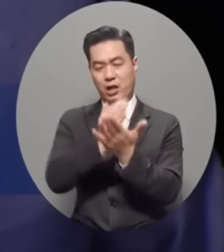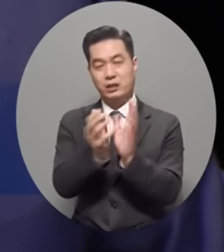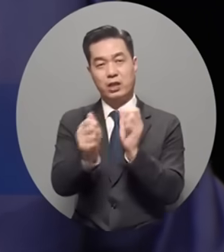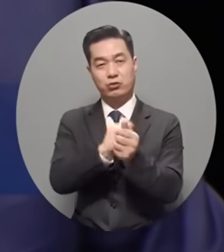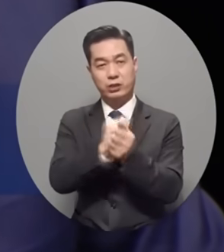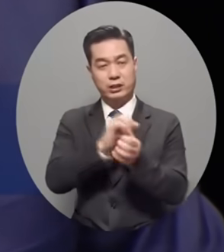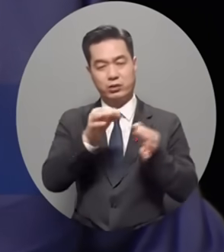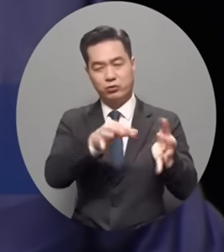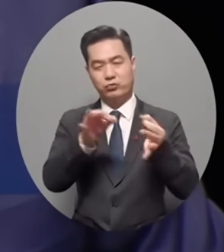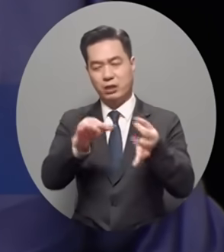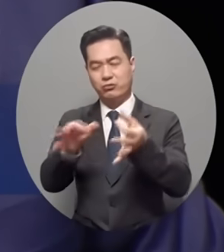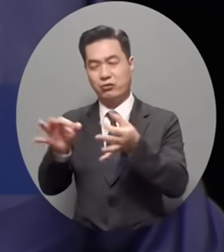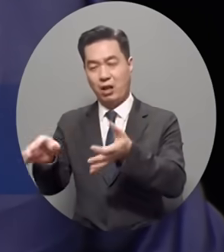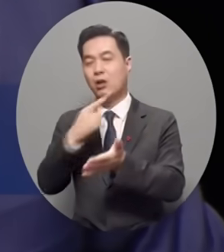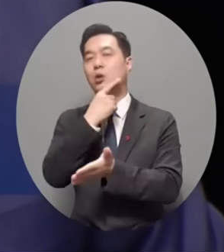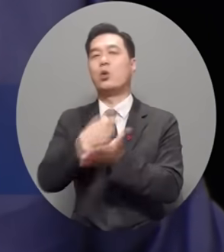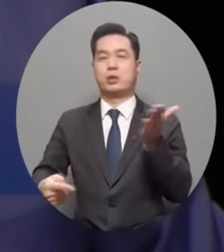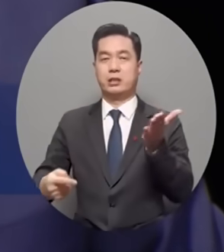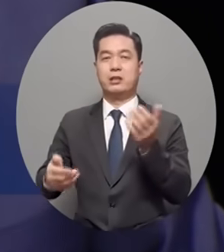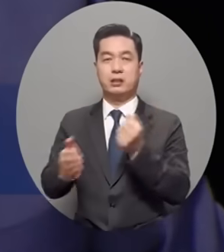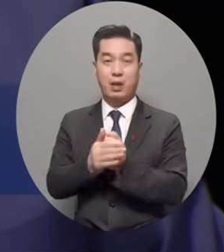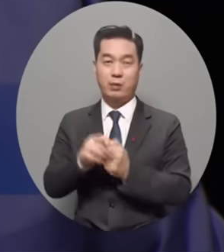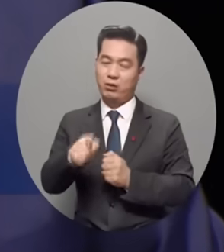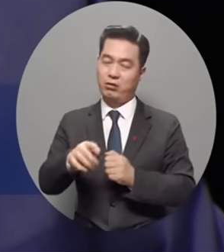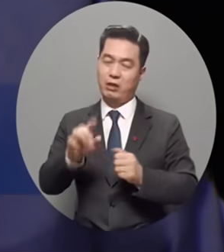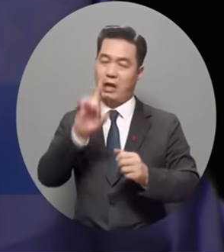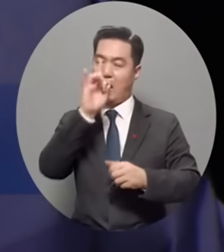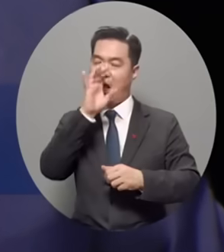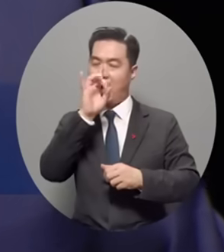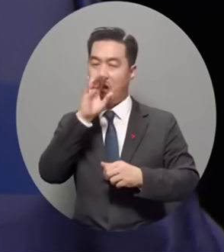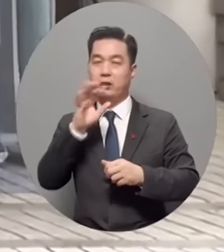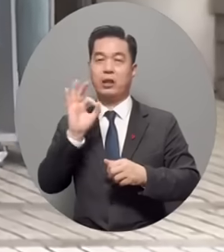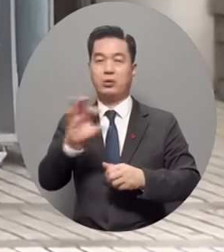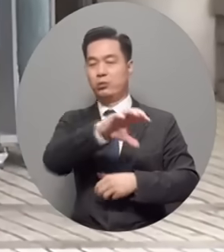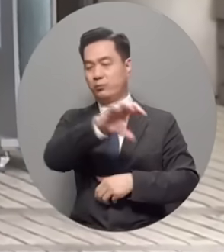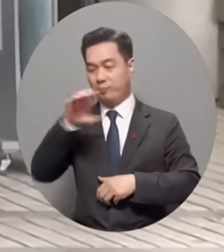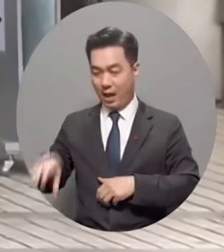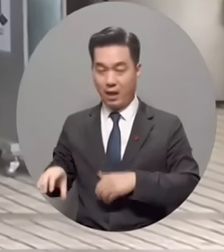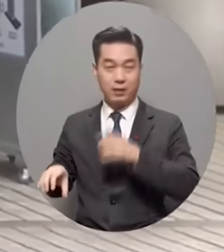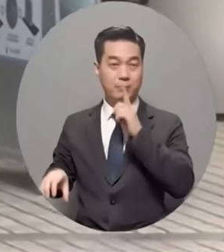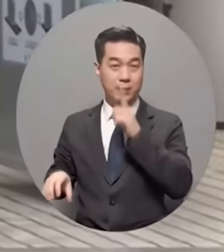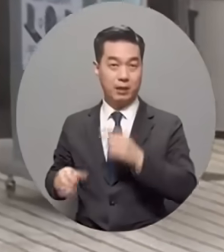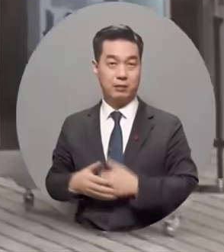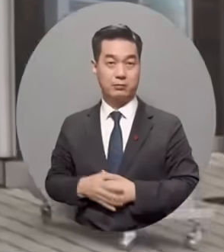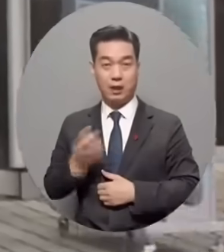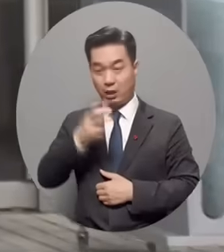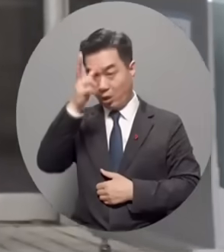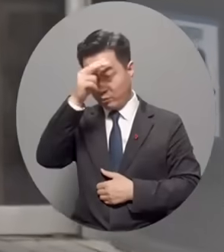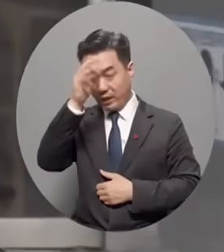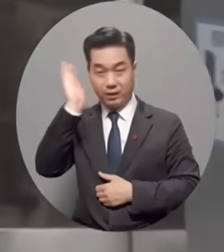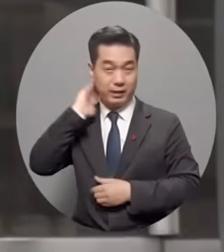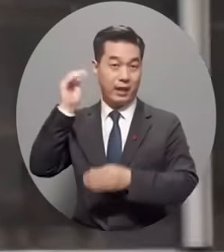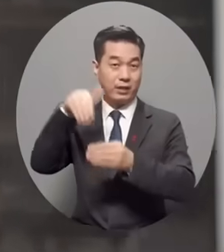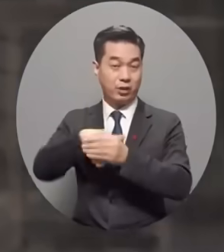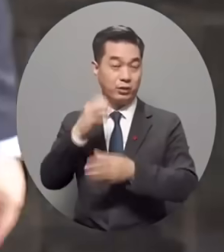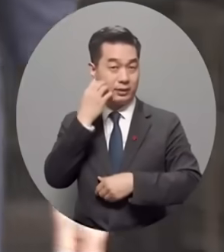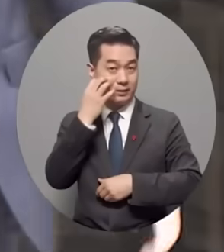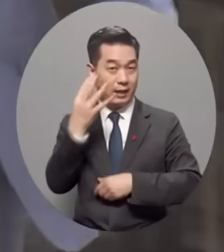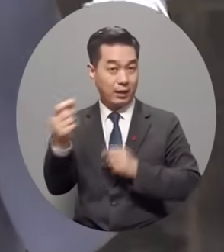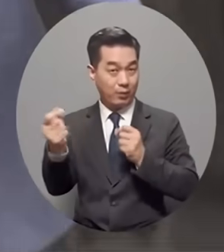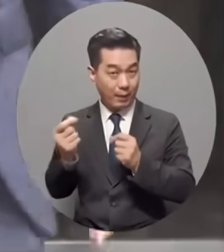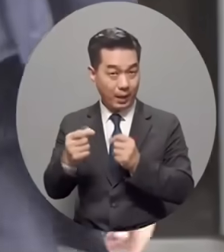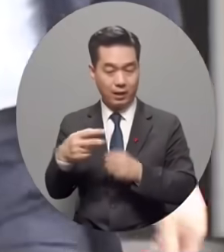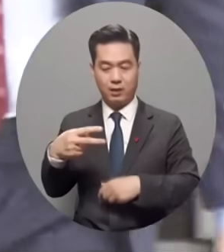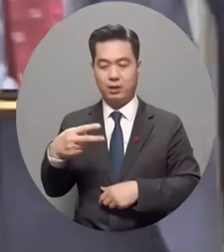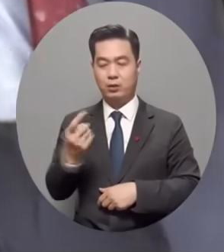했는데 손실을 봐서 저희 집사람은 거기서 안 되겠다 해서 돈을 빼고. 검찰은 대선을 넉 달 앞두고 도이치